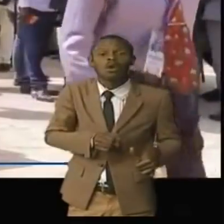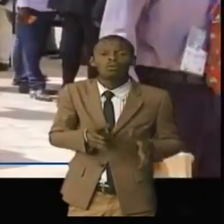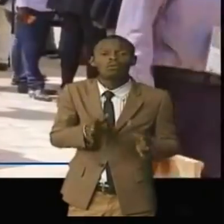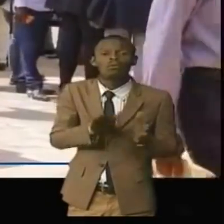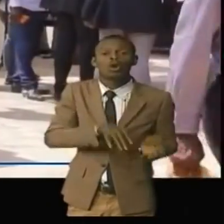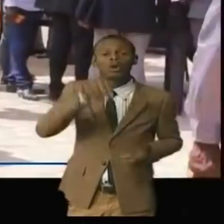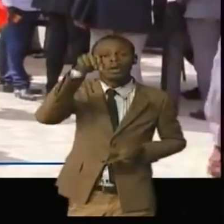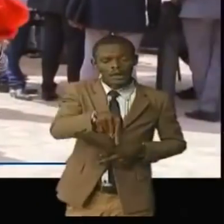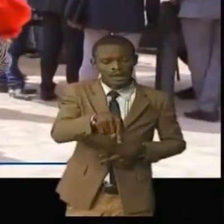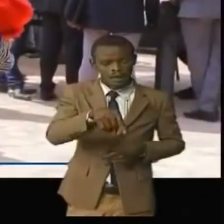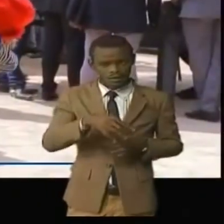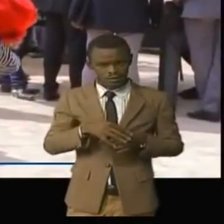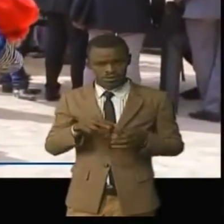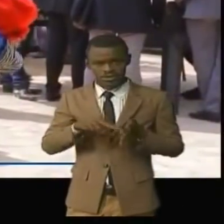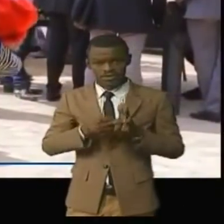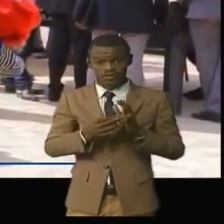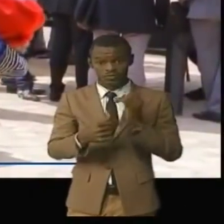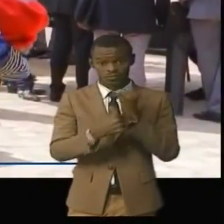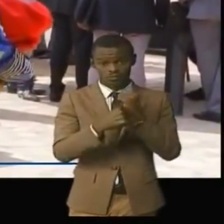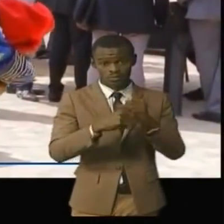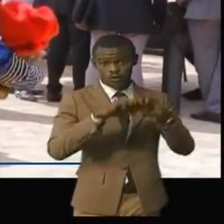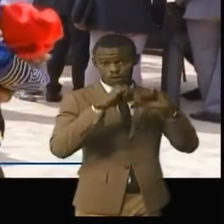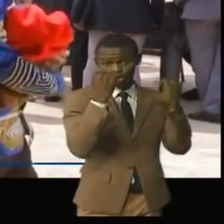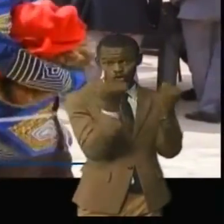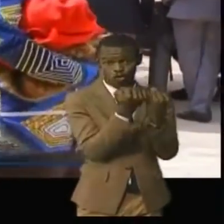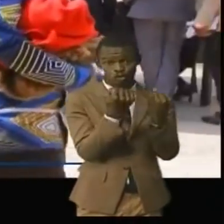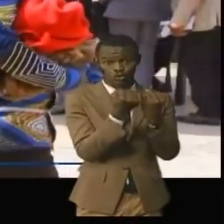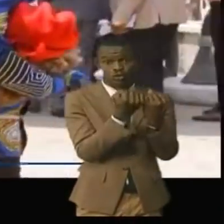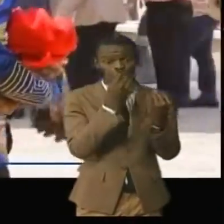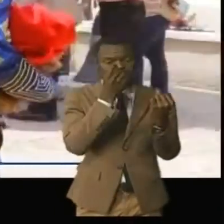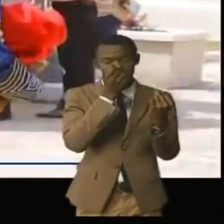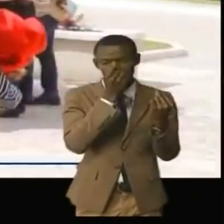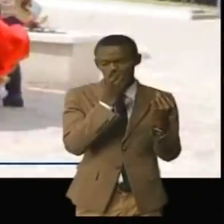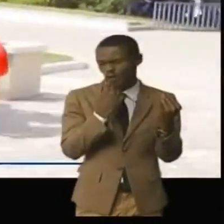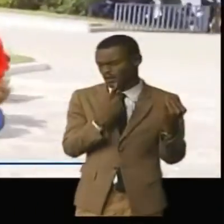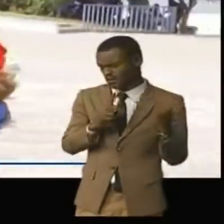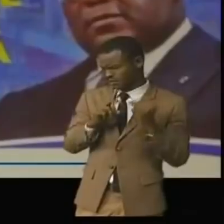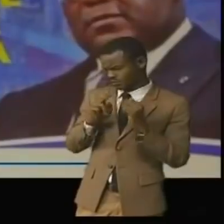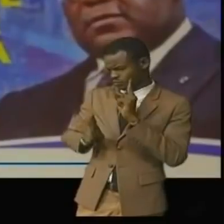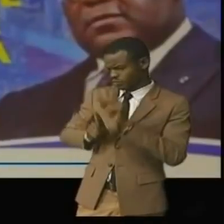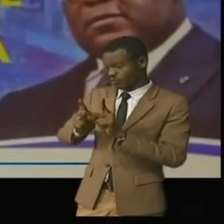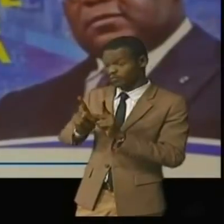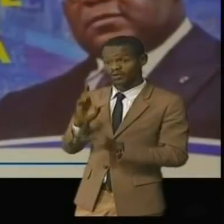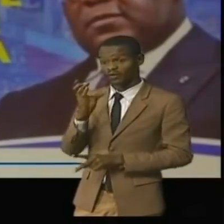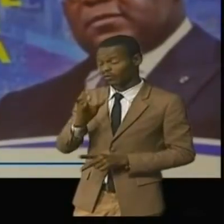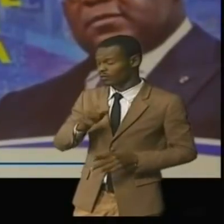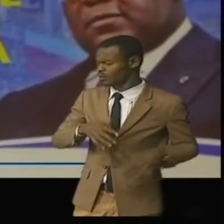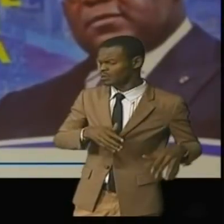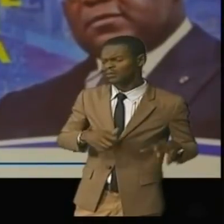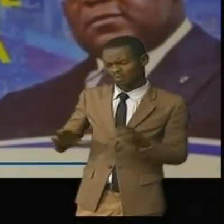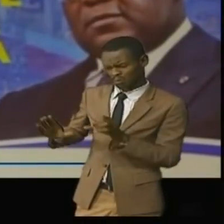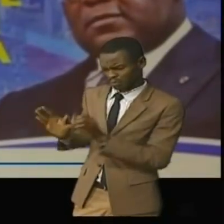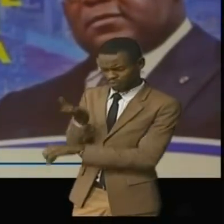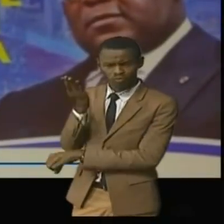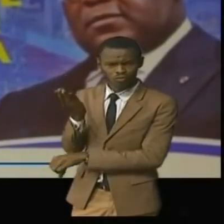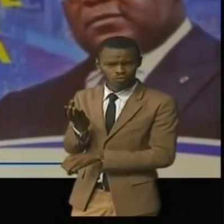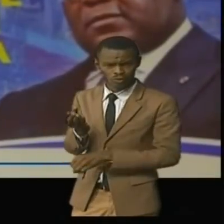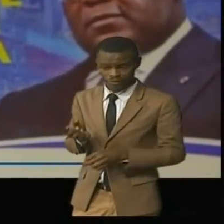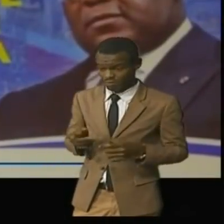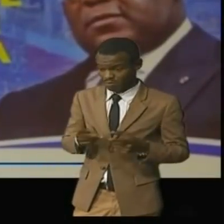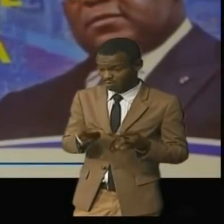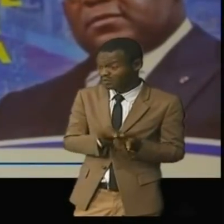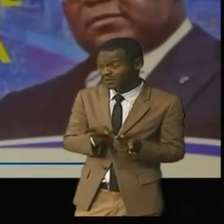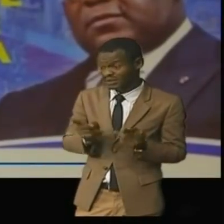permanents entre les exploitants pétroliers et les autochtones. La deuxième table ronde tripartite initiée par le ministre